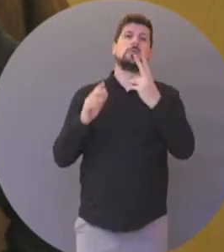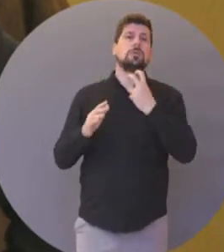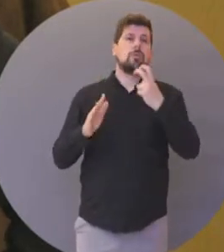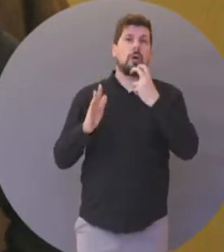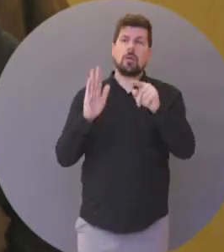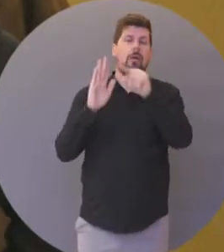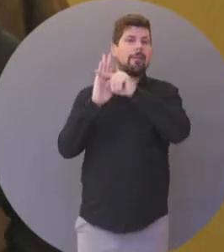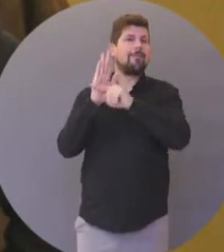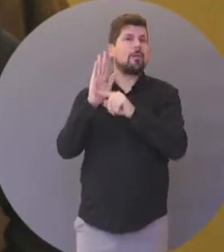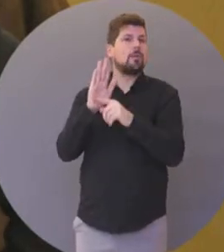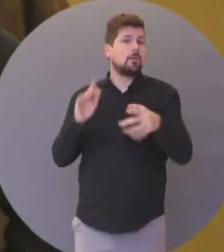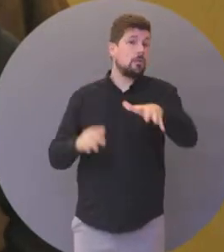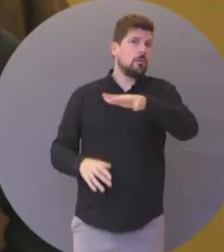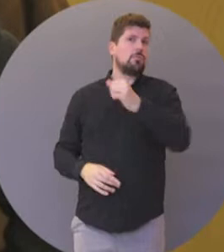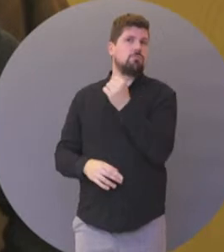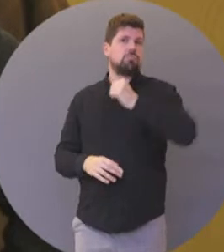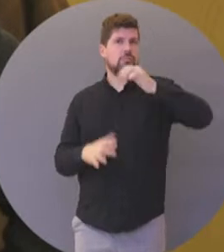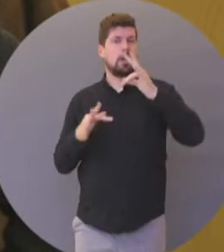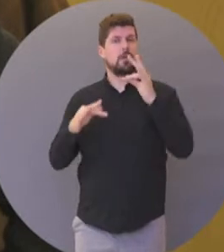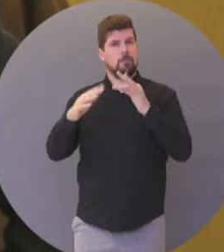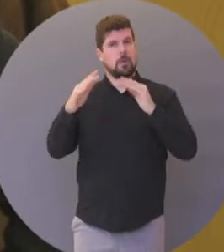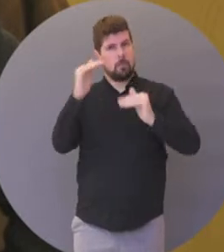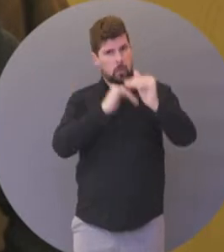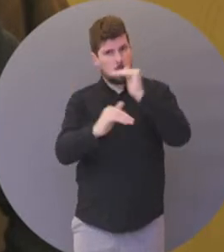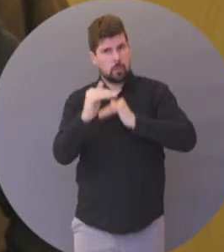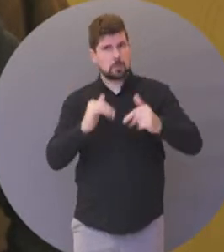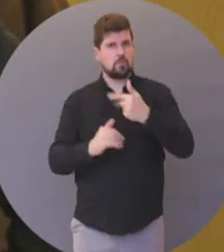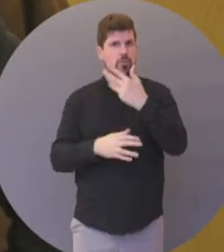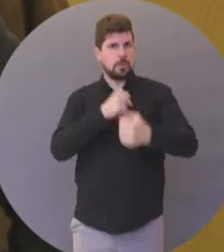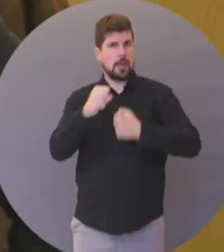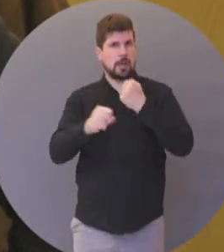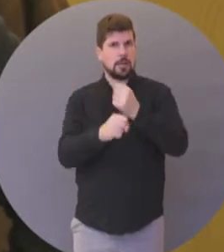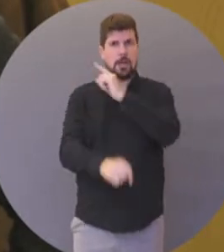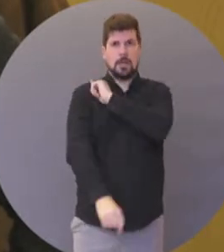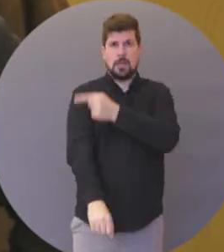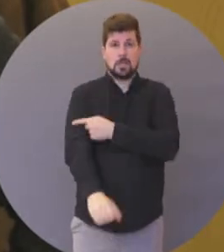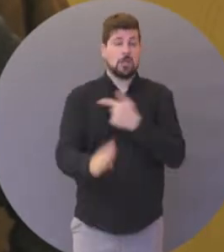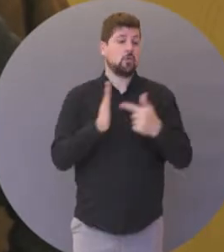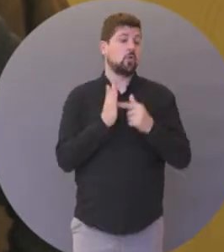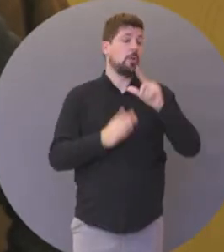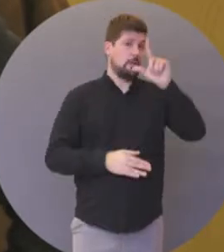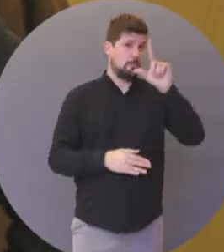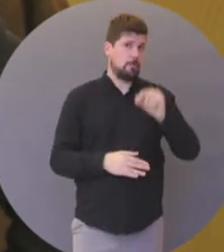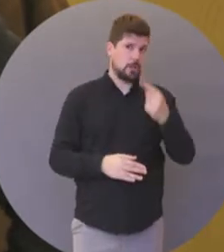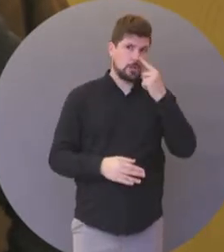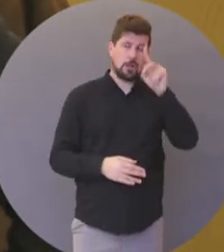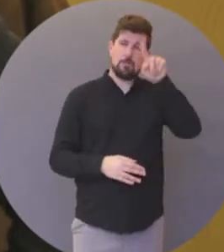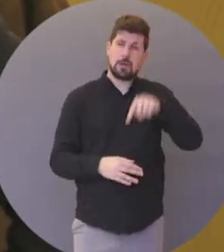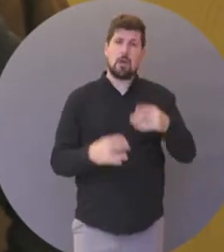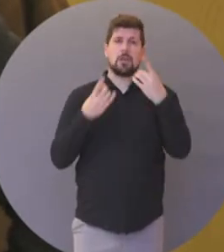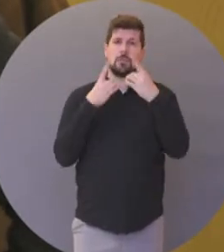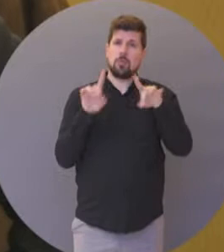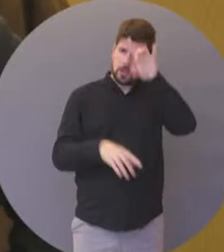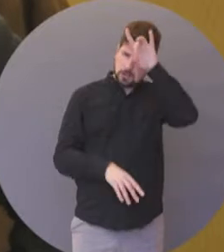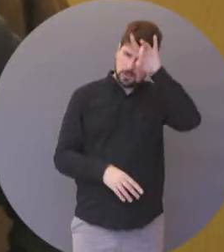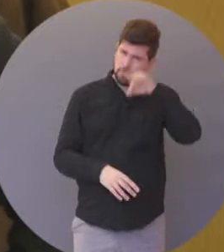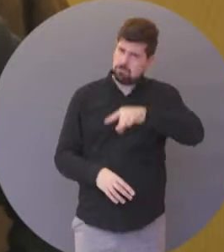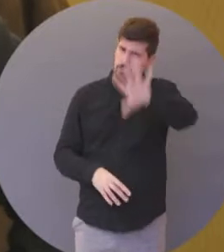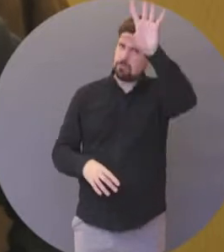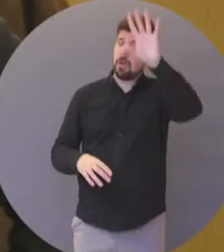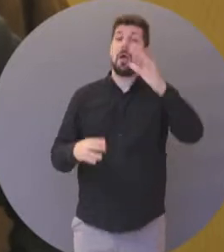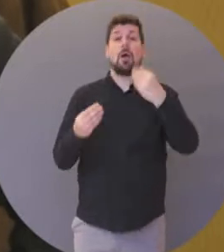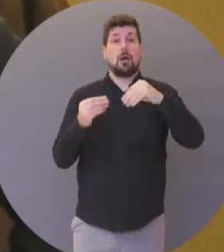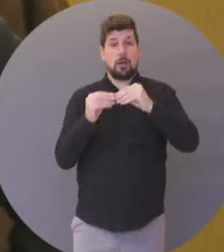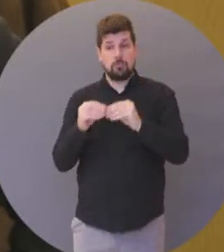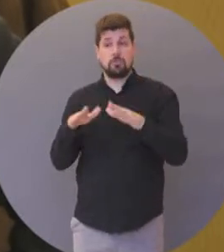l'élaboration de la programmation pluralienne de l'énergie publié au printemps 2020 est un véritable déni de démocratie d'autant que le Sénat dans le même